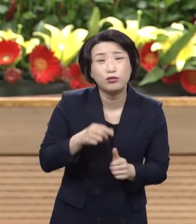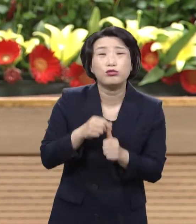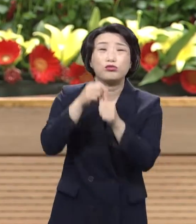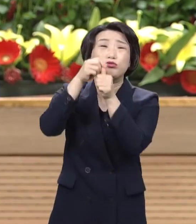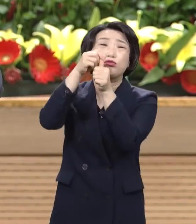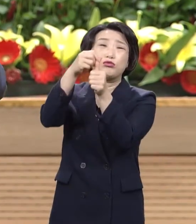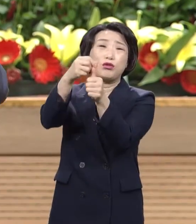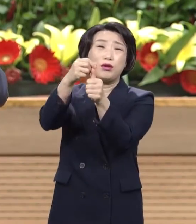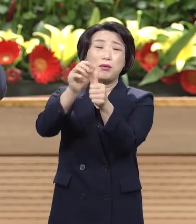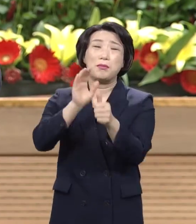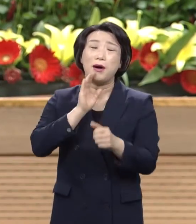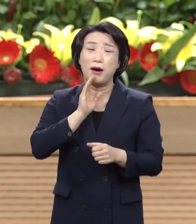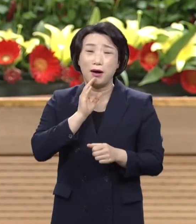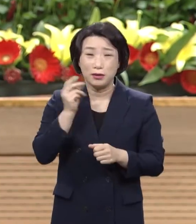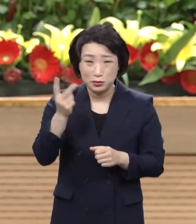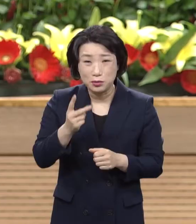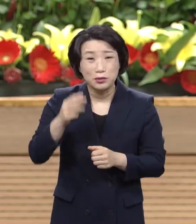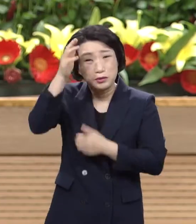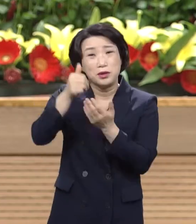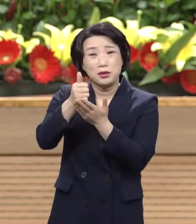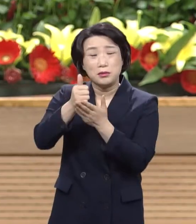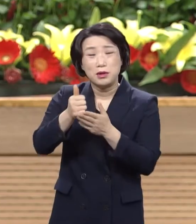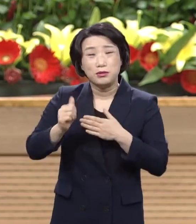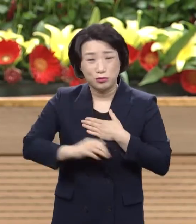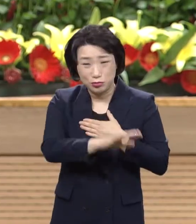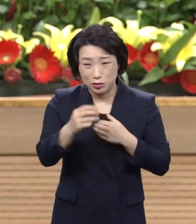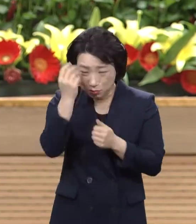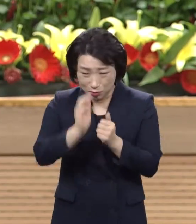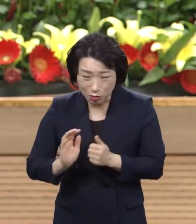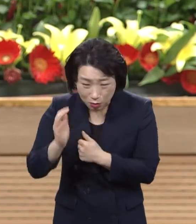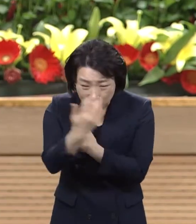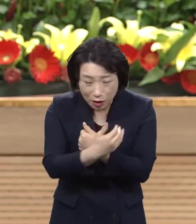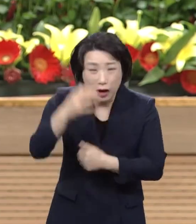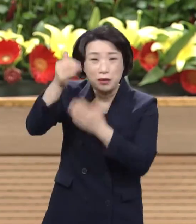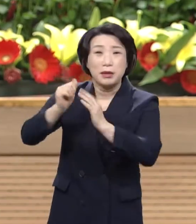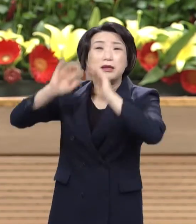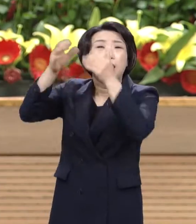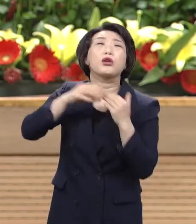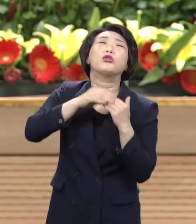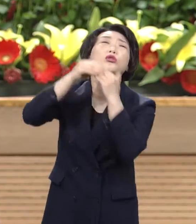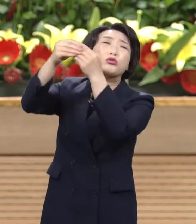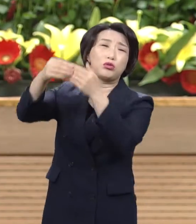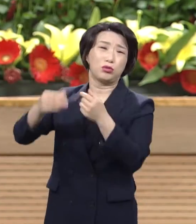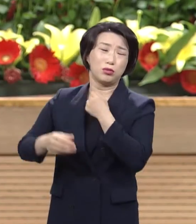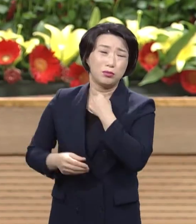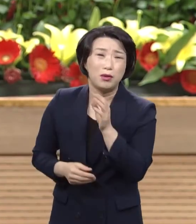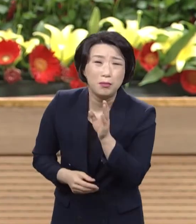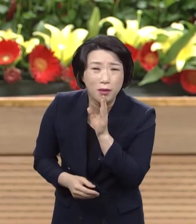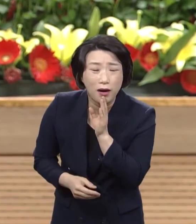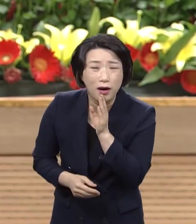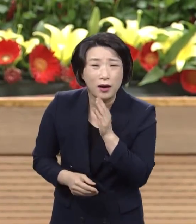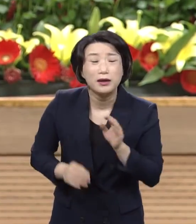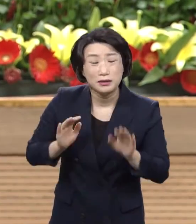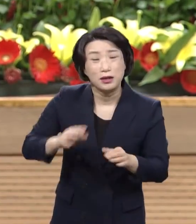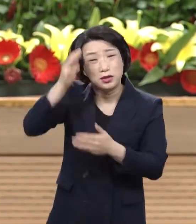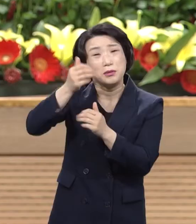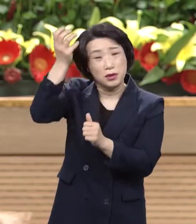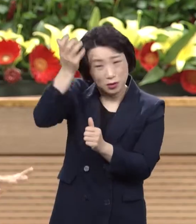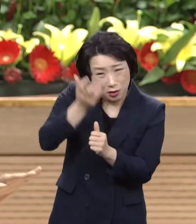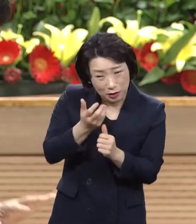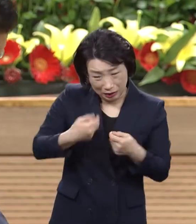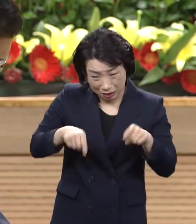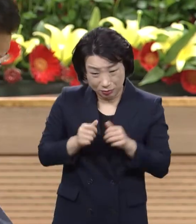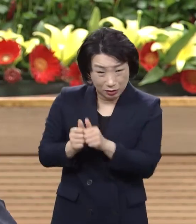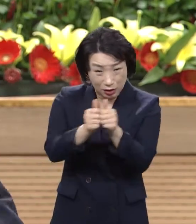구원하셔서 그리고 성령으로 보존해 하늘나라까지 인도하기 위해서 그가 내 안에